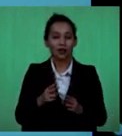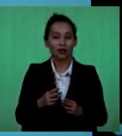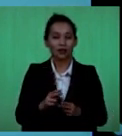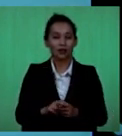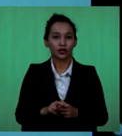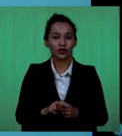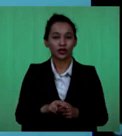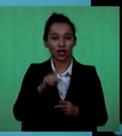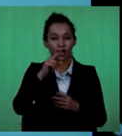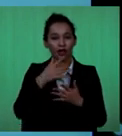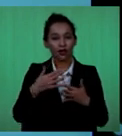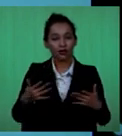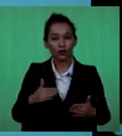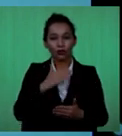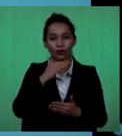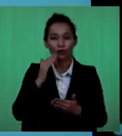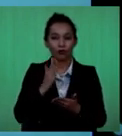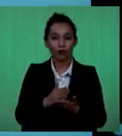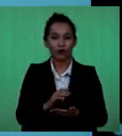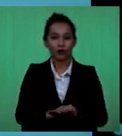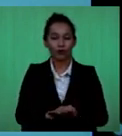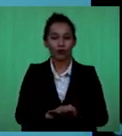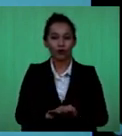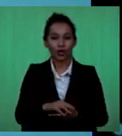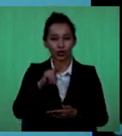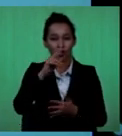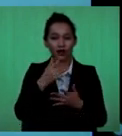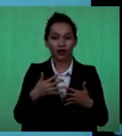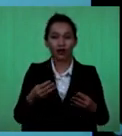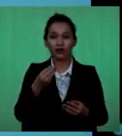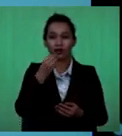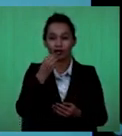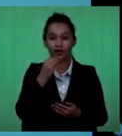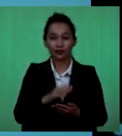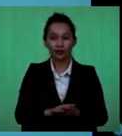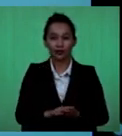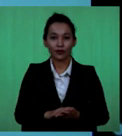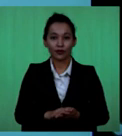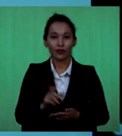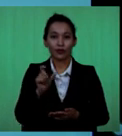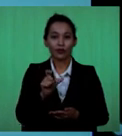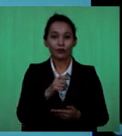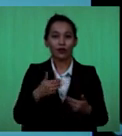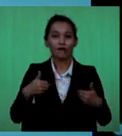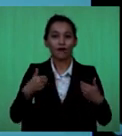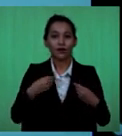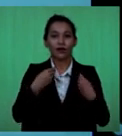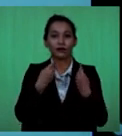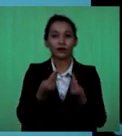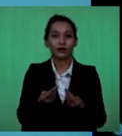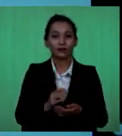pashshalar, chivinlar ko'payadi. Ana o'sha pashsha va chivinlarni yeb kun ko'radigan eng yoqimli